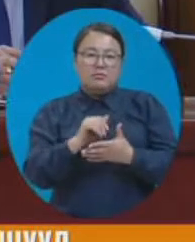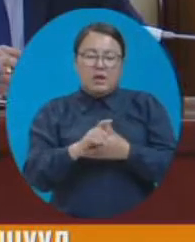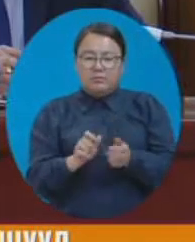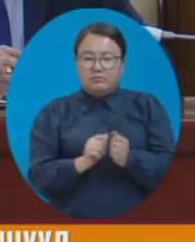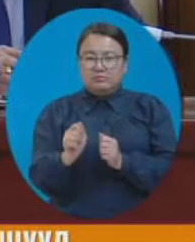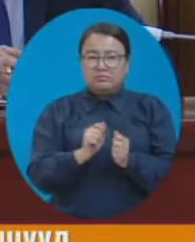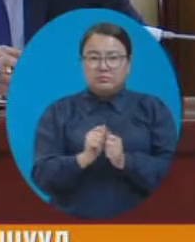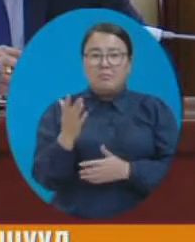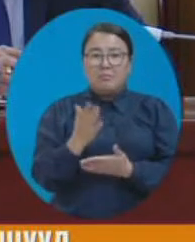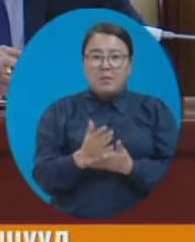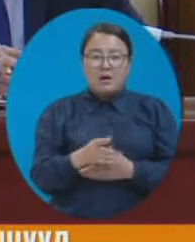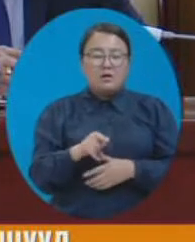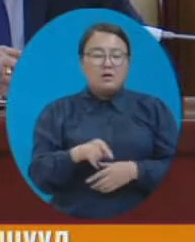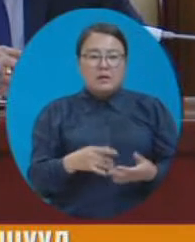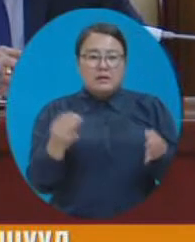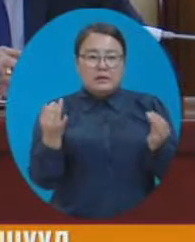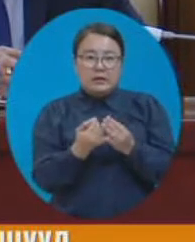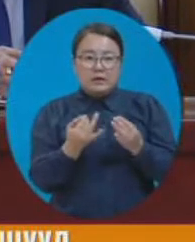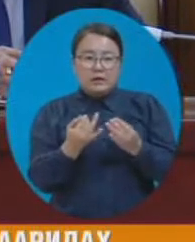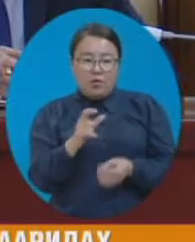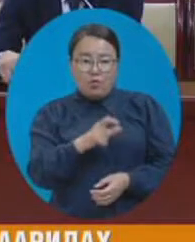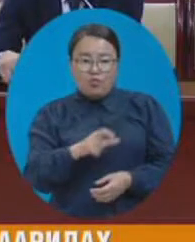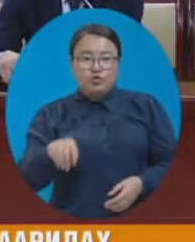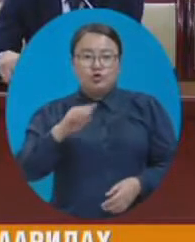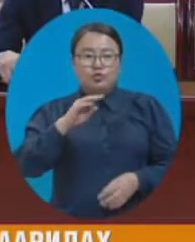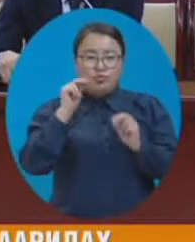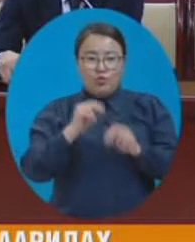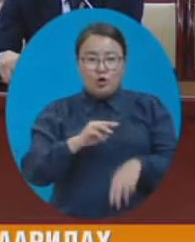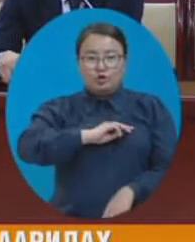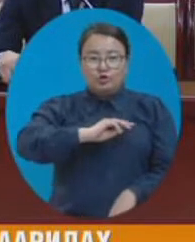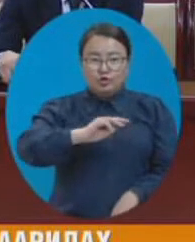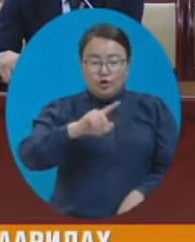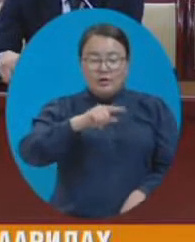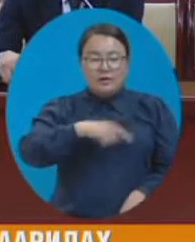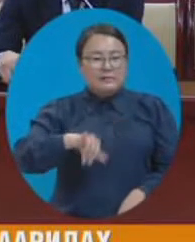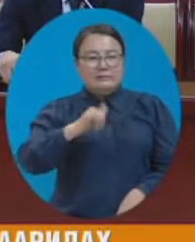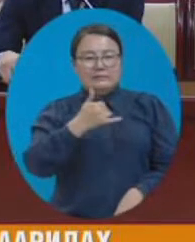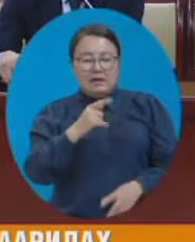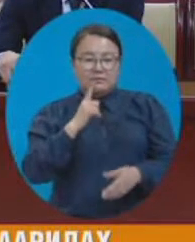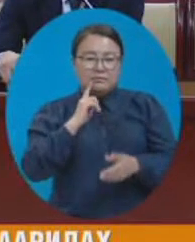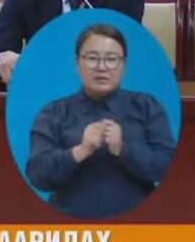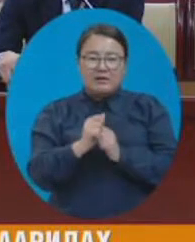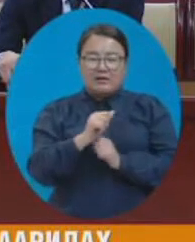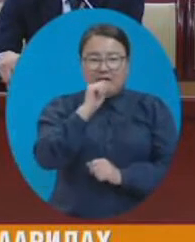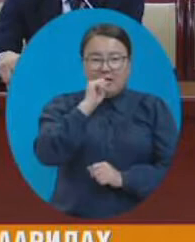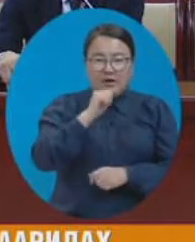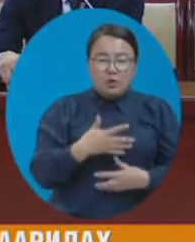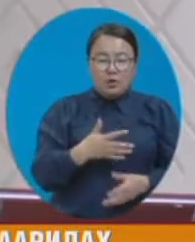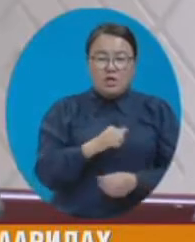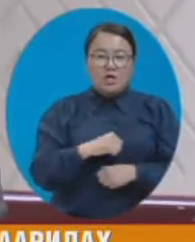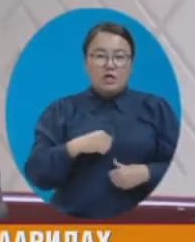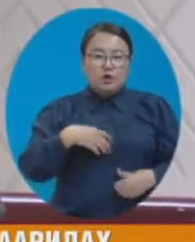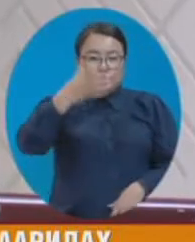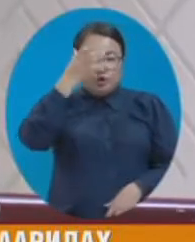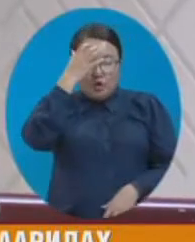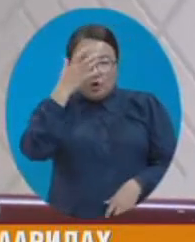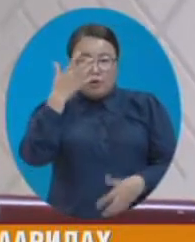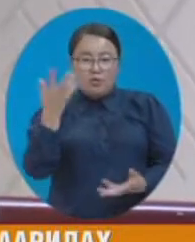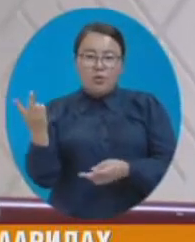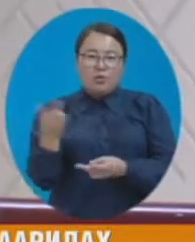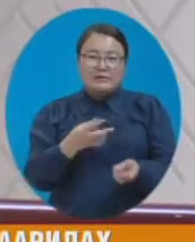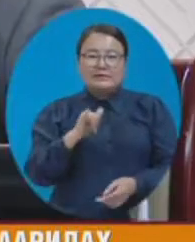хэвлэхэд зардал гаргаж байсан байна. Тиймээс цахим үндэстэн болох зорилтын хүрээнд энэ мэтчилэн зарим зардлыг хэмнэх мөн иргэдэд төрийн